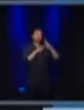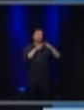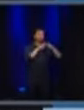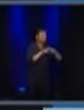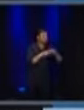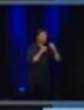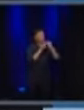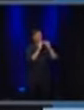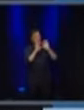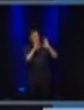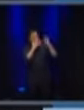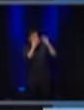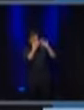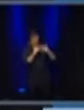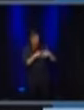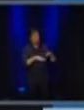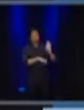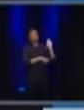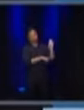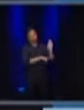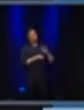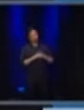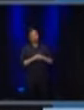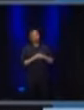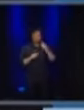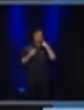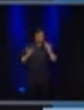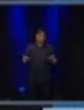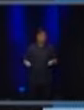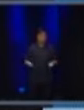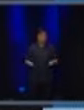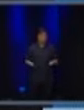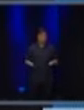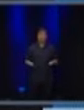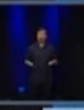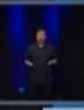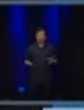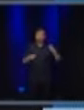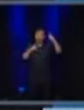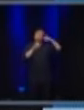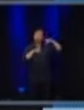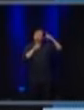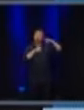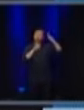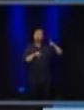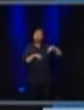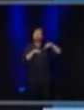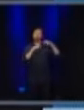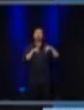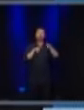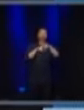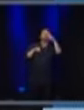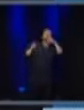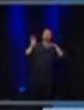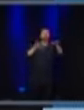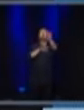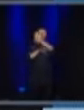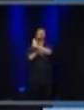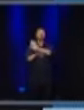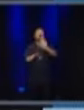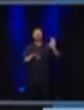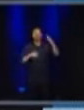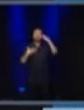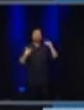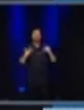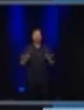actuellement, il y a un flou parce qu'on n'a pas toutes les ententes internationales encore. Et que mon conseil, c'est si vous ne